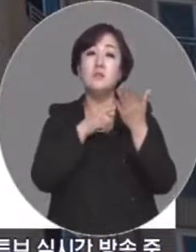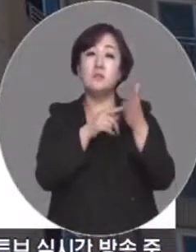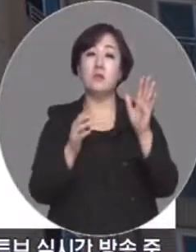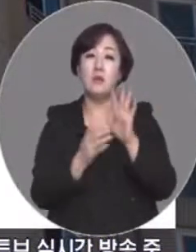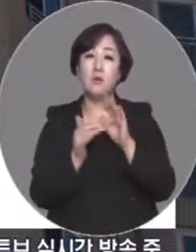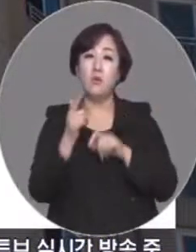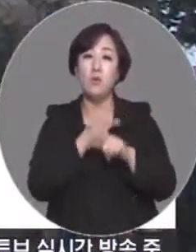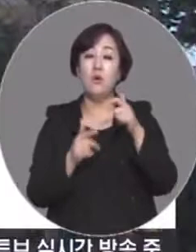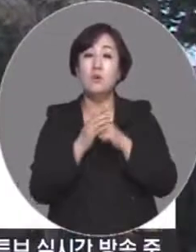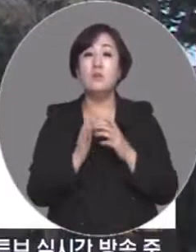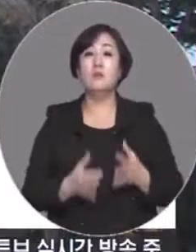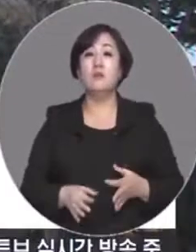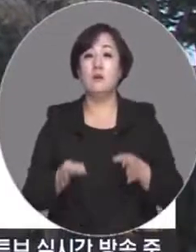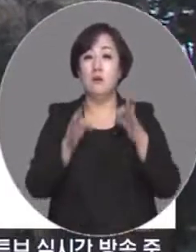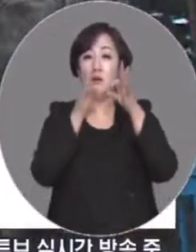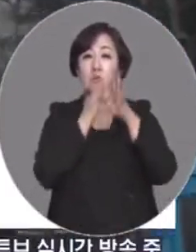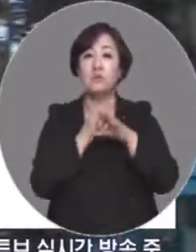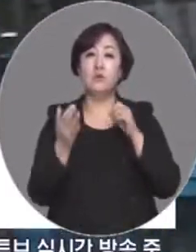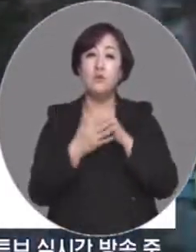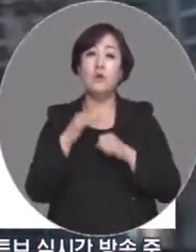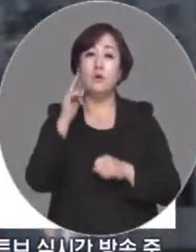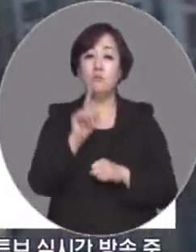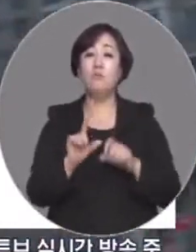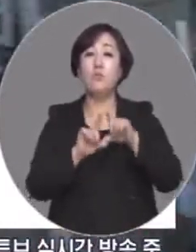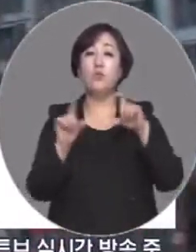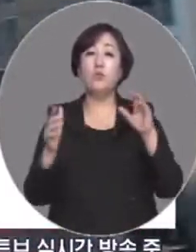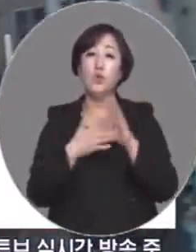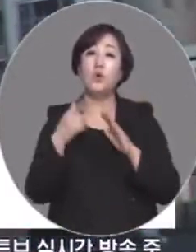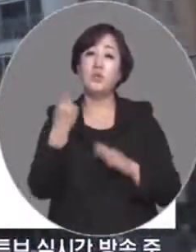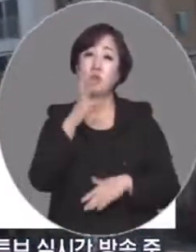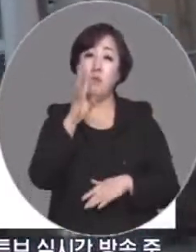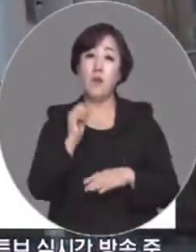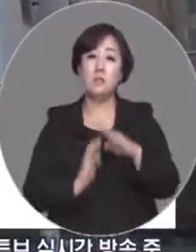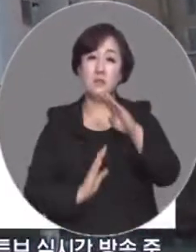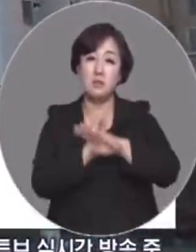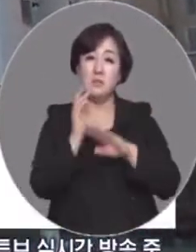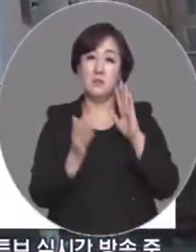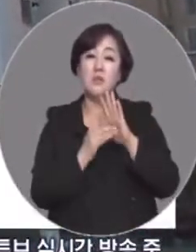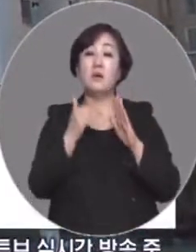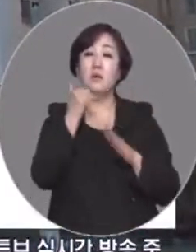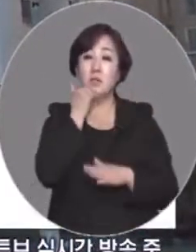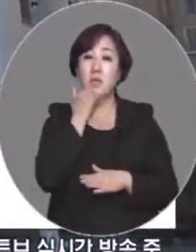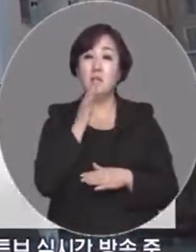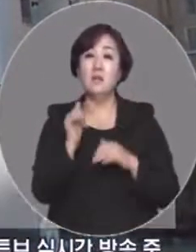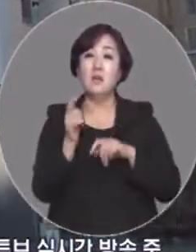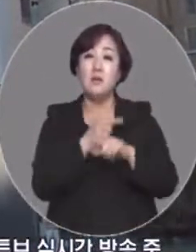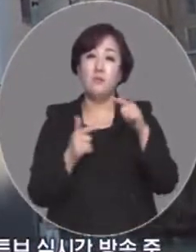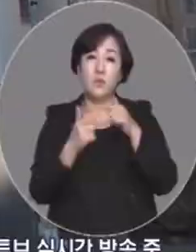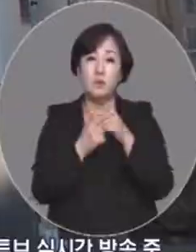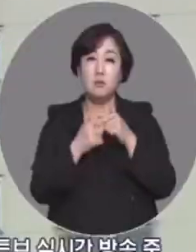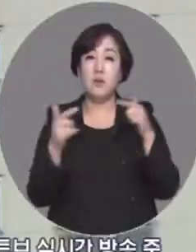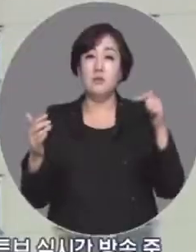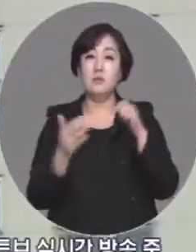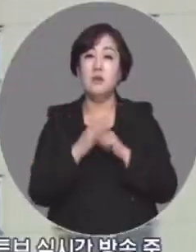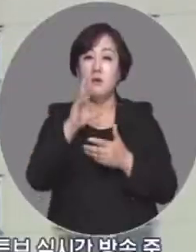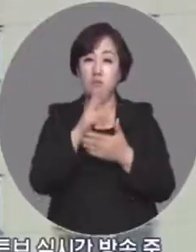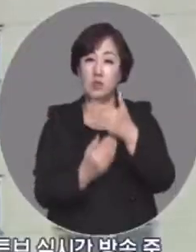뚫린 아파트 값이 하룻밤 새 몇천만 원씩 오르고 집을 사려는 대기자가 넘쳐나자 생겨난 새로운